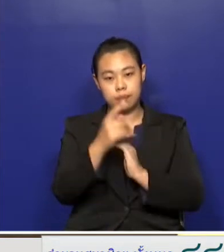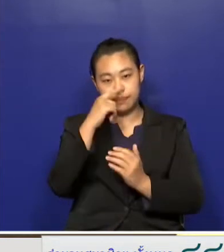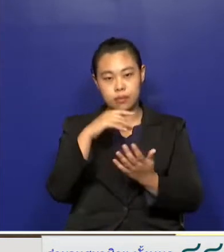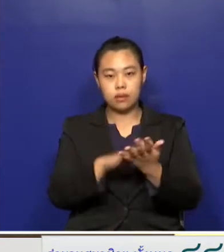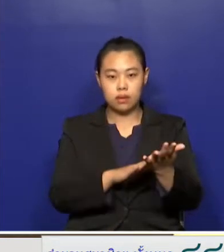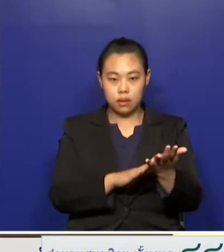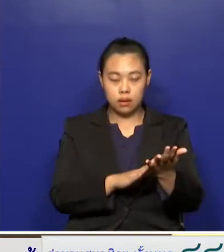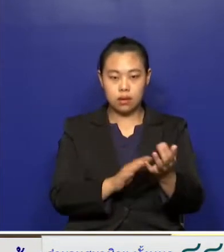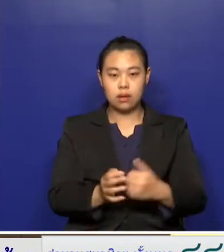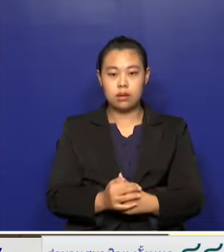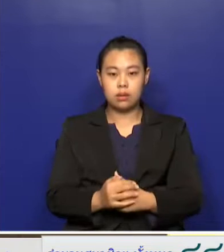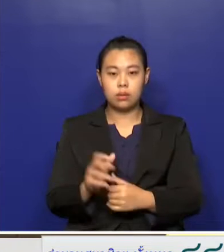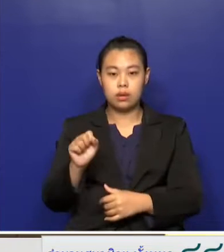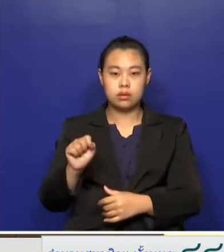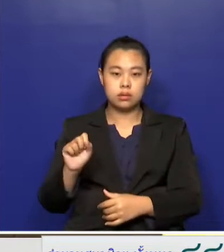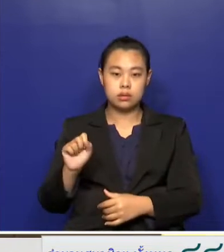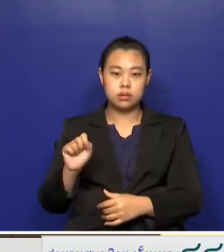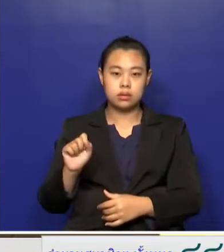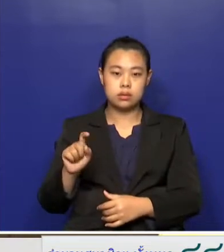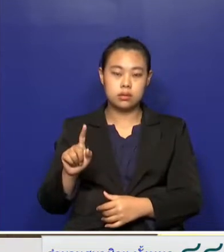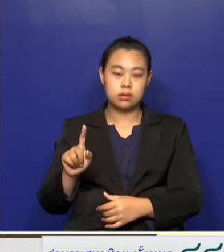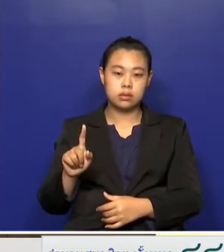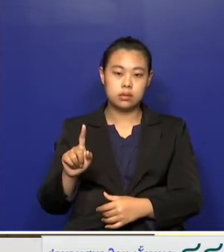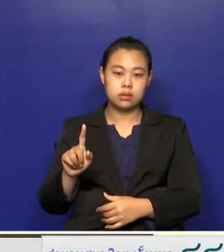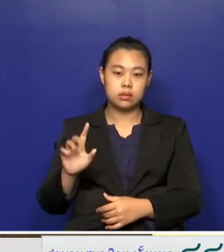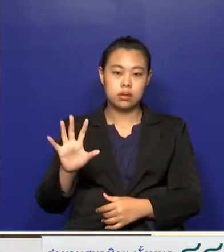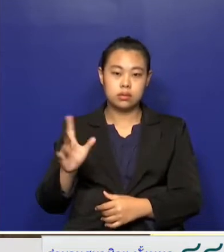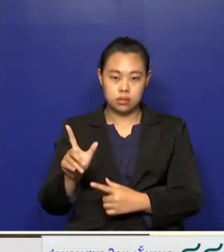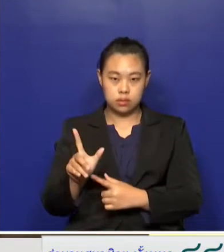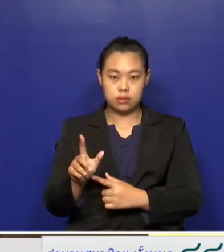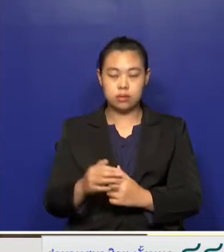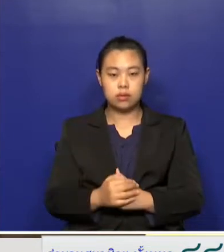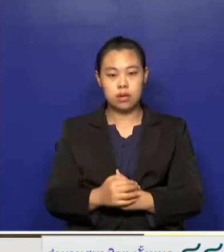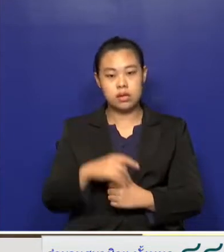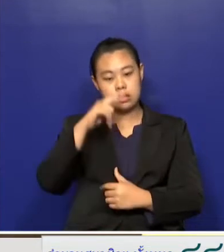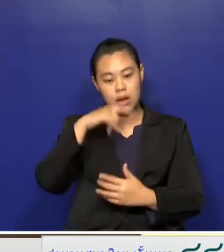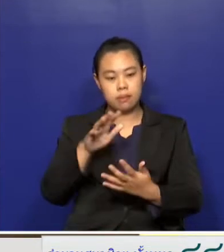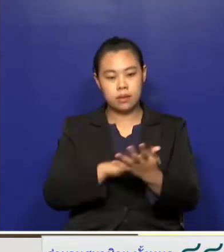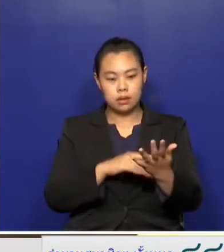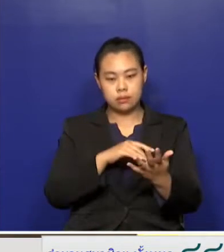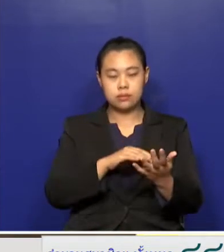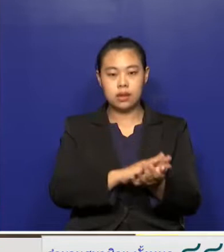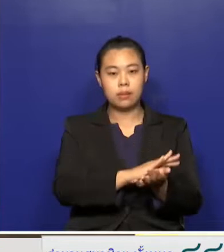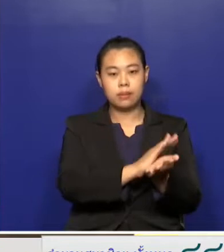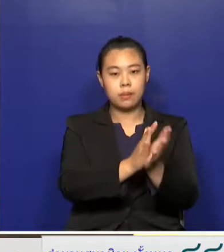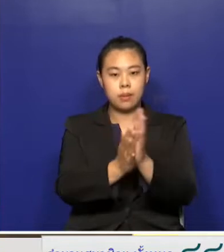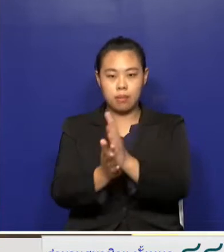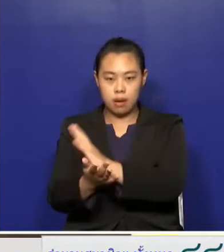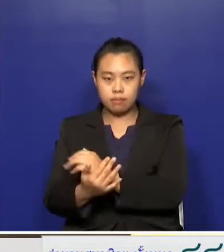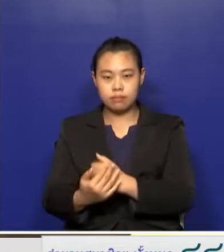การที่จะเปลี่ยนแปลงประเทศจะปฏิรูปประเทศในทุกด้านถ้าการศึกษ